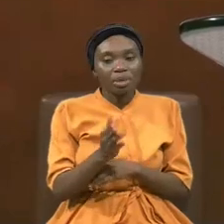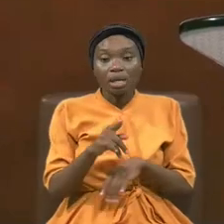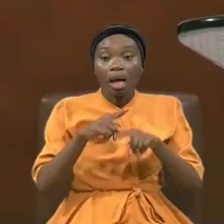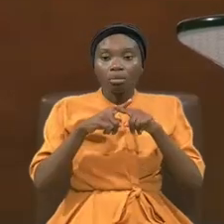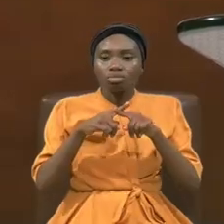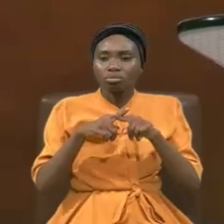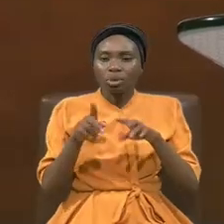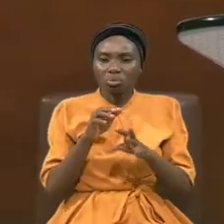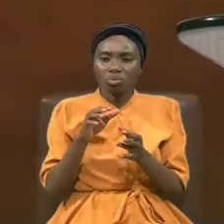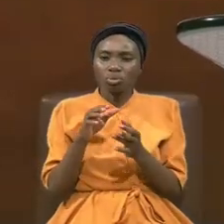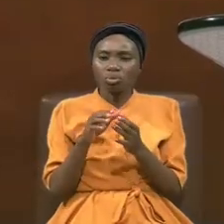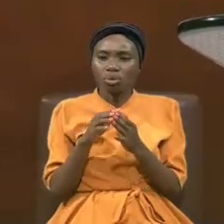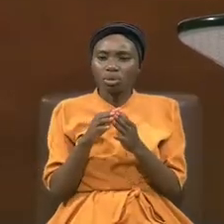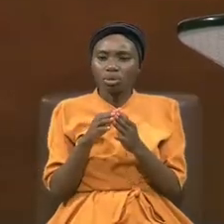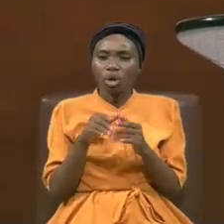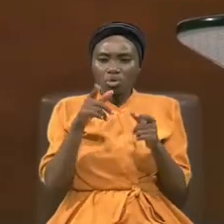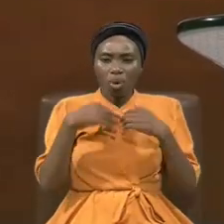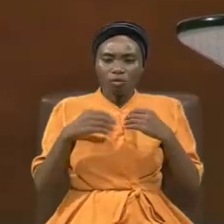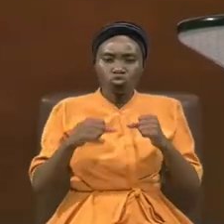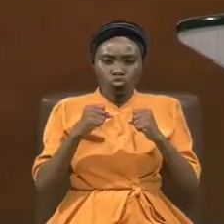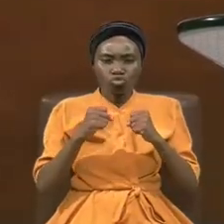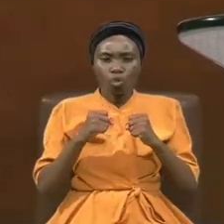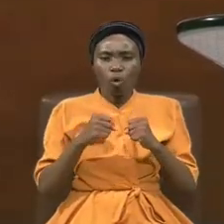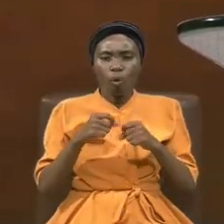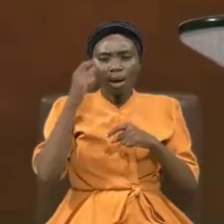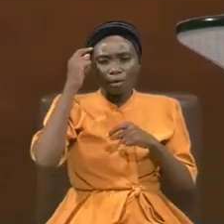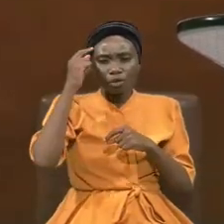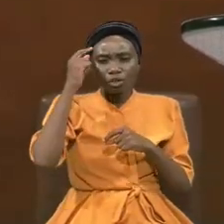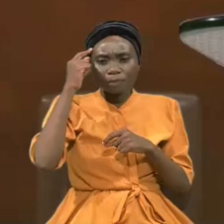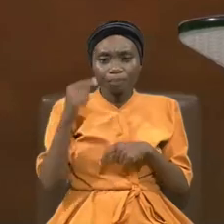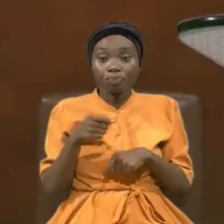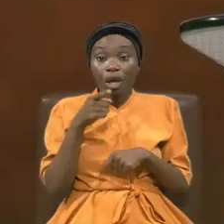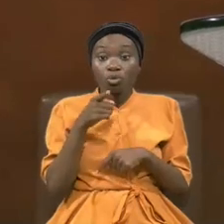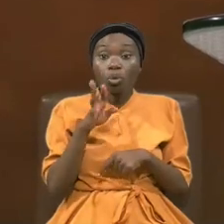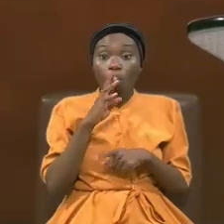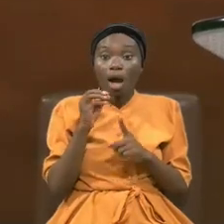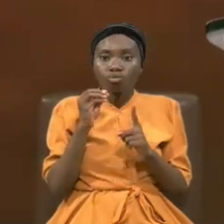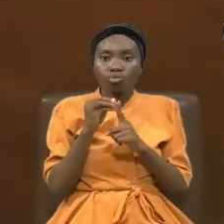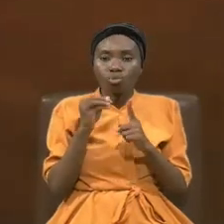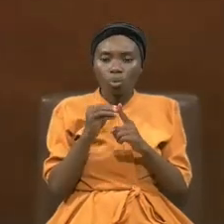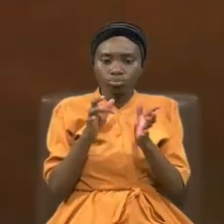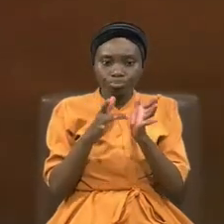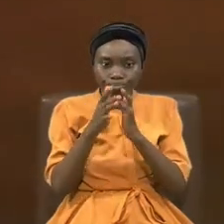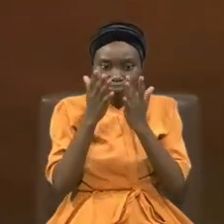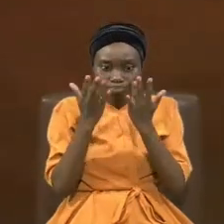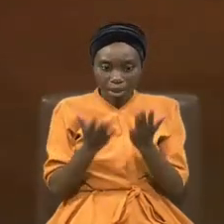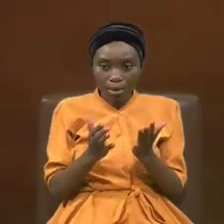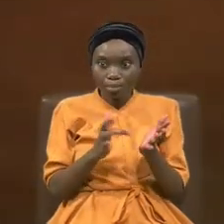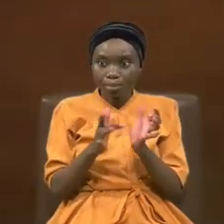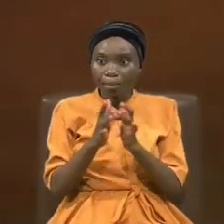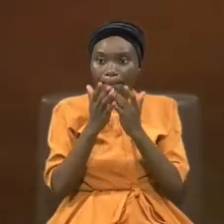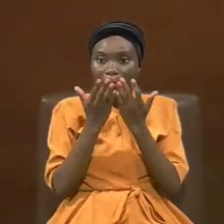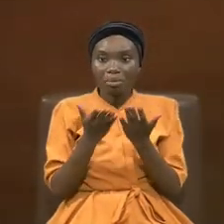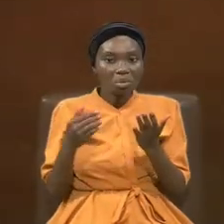il y aura la paix si tu compromets. Toi, tu es trop fou, tu es trop dur, tu as une conviction trop dure, tu es